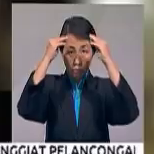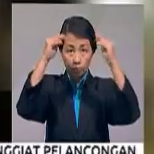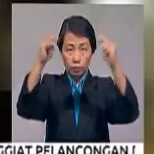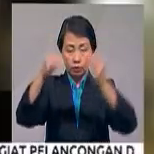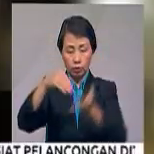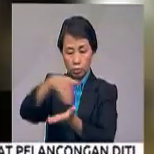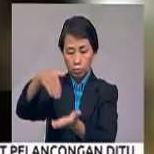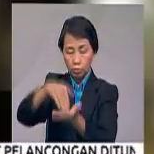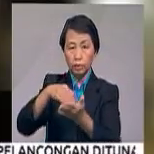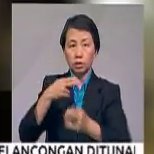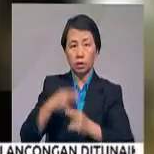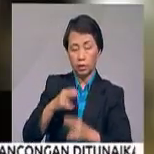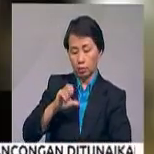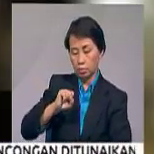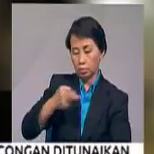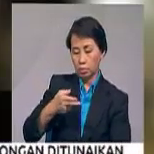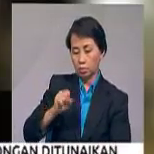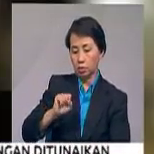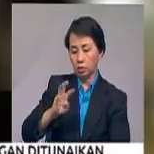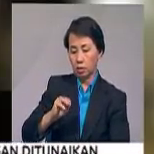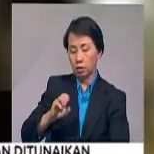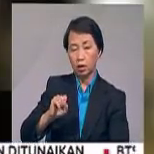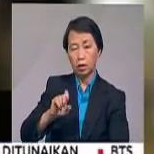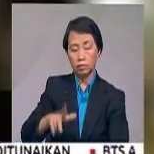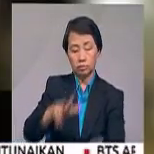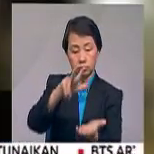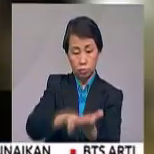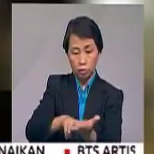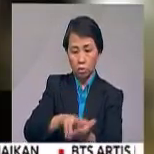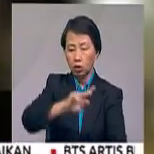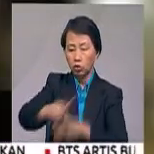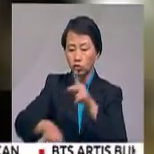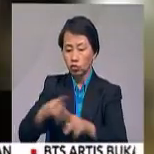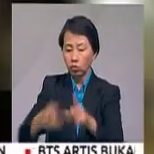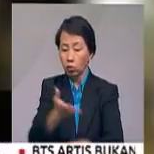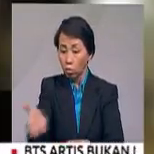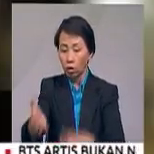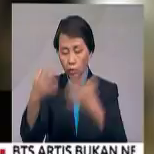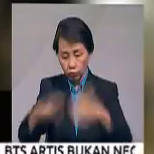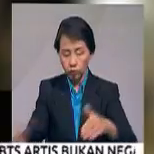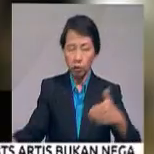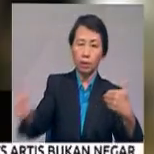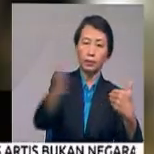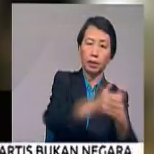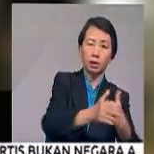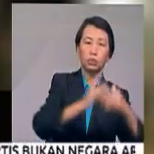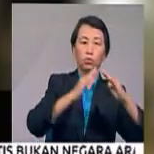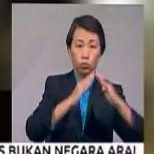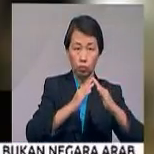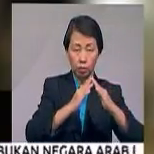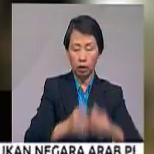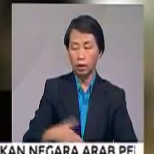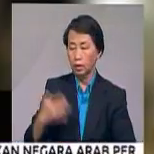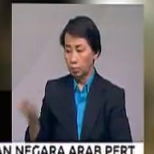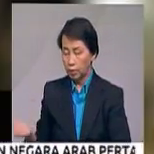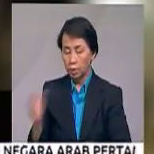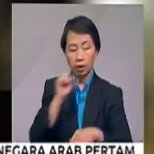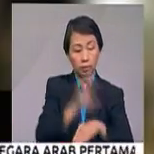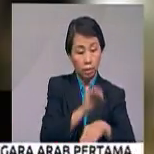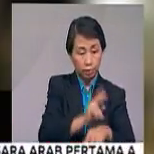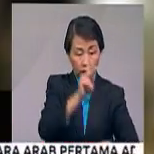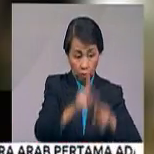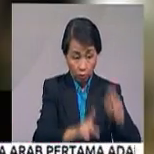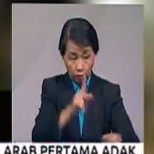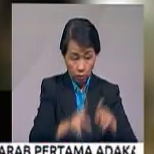Banjir Syamsul Izrin Isahak mengesahkan kesemua penduduk sudah dibenarkan pulang ke kediaman masing-masing. Beliau turut menasihatkan penduduk